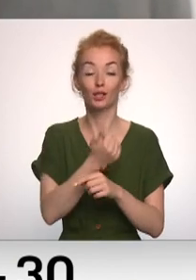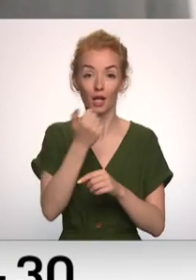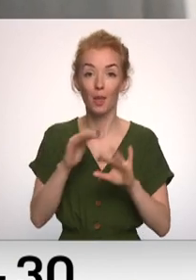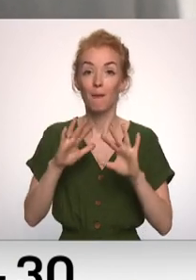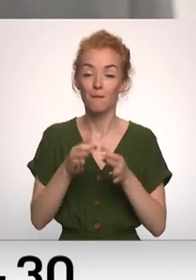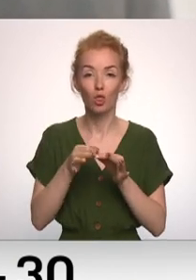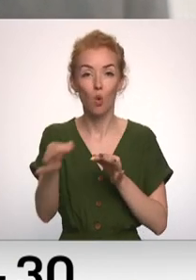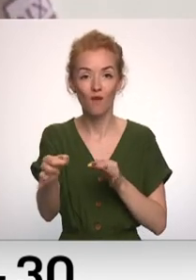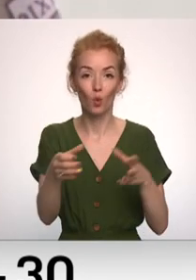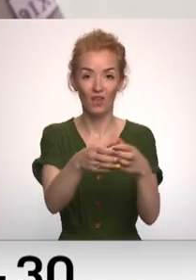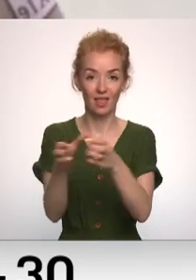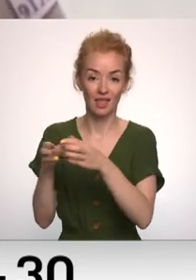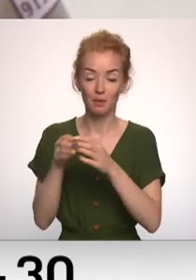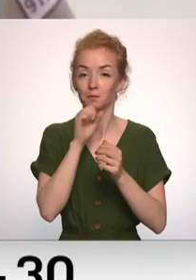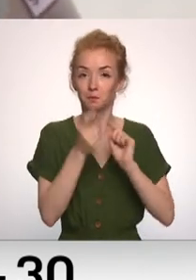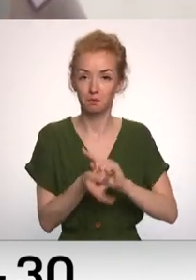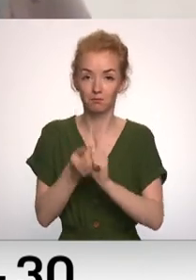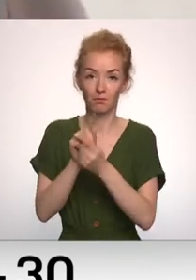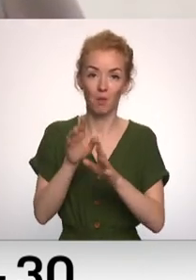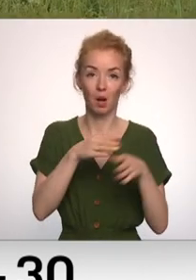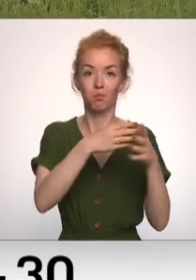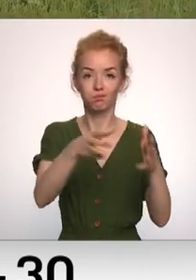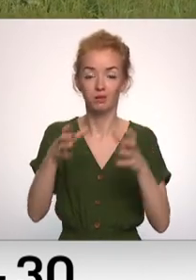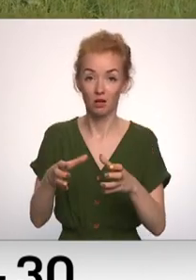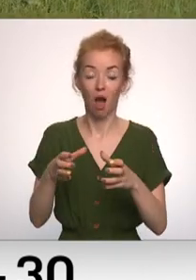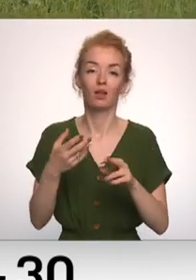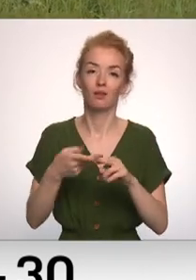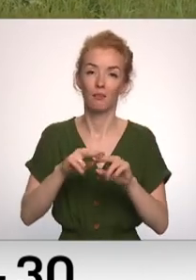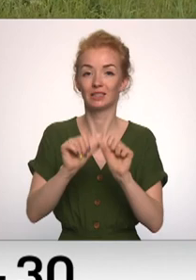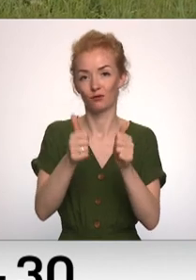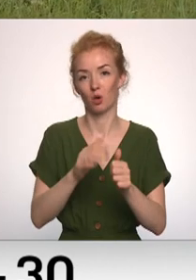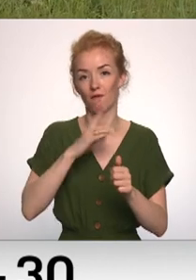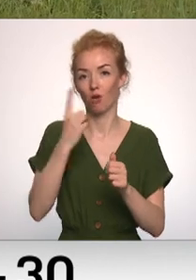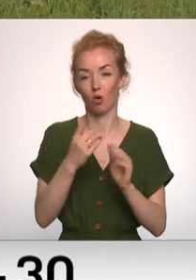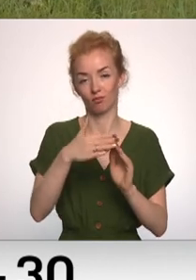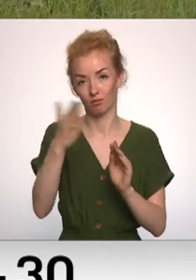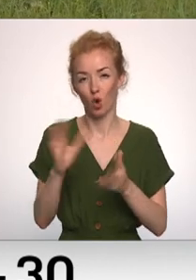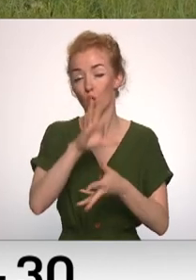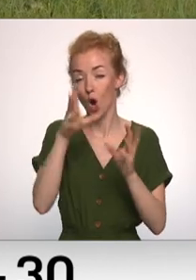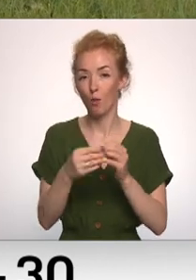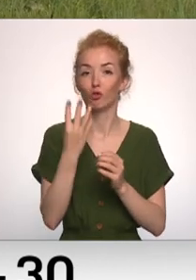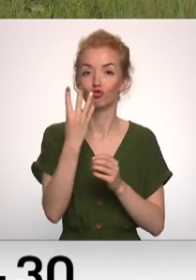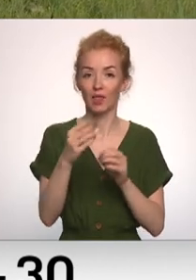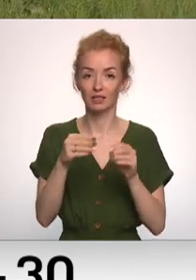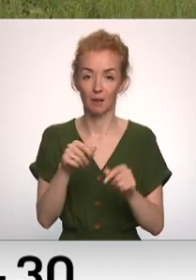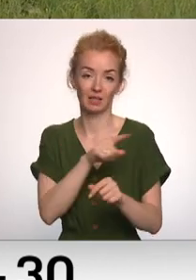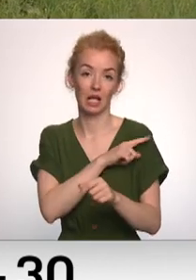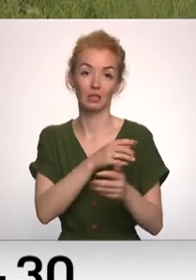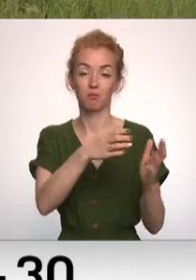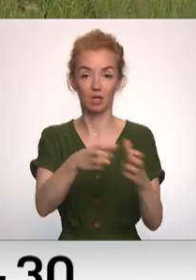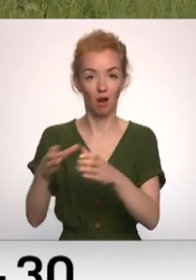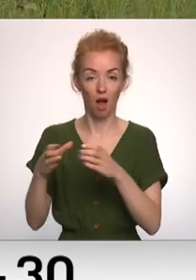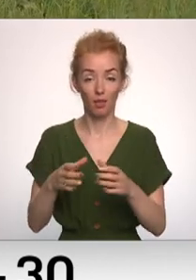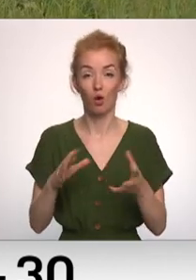Savukārt novadu vienības, kas vēlāk tika pārveidotas par brigādēm, izveidoja pēc gada. Pavisam ir 4 zemesardzes brigādes,